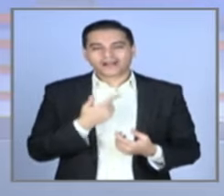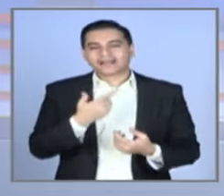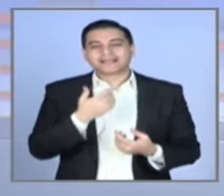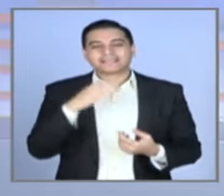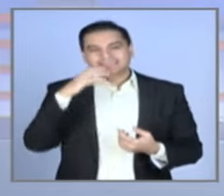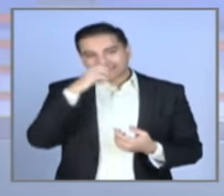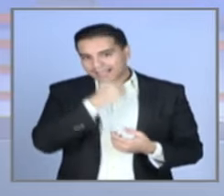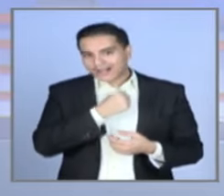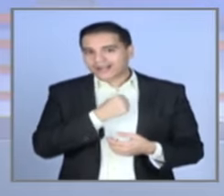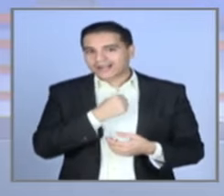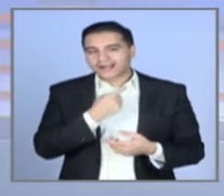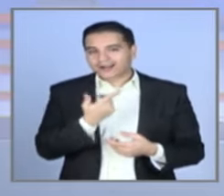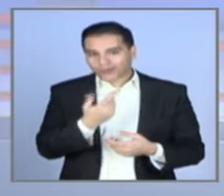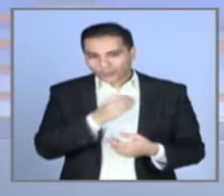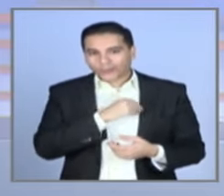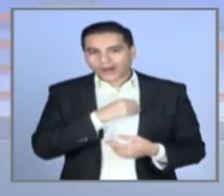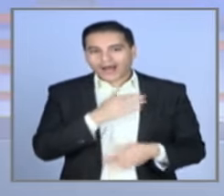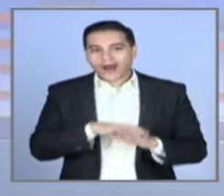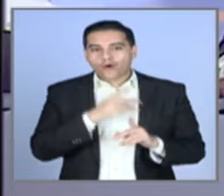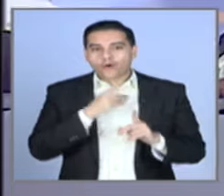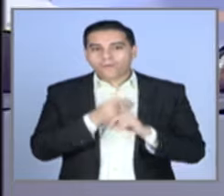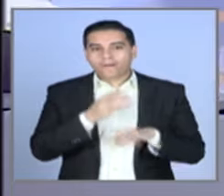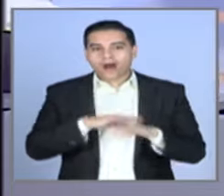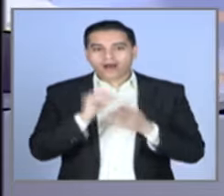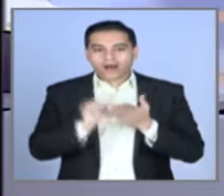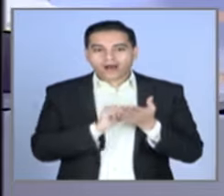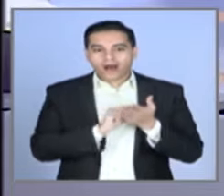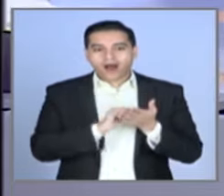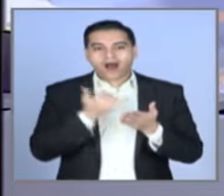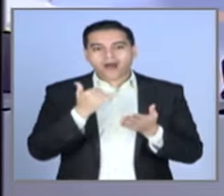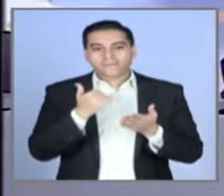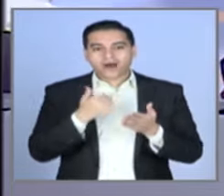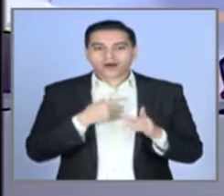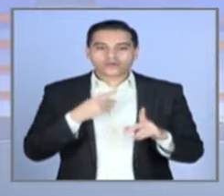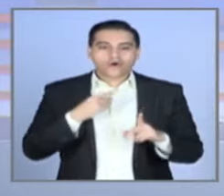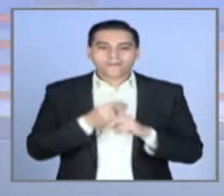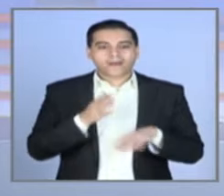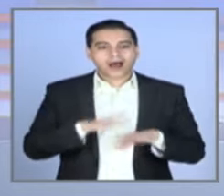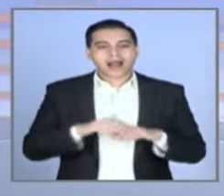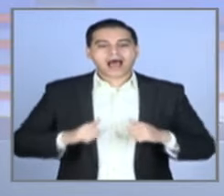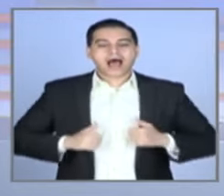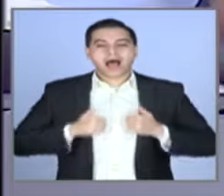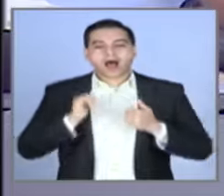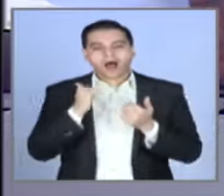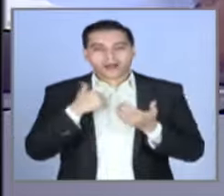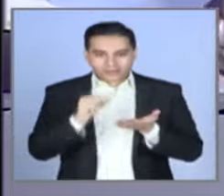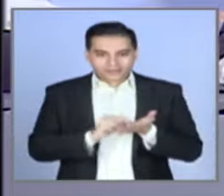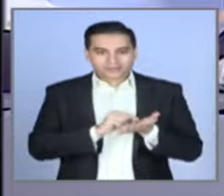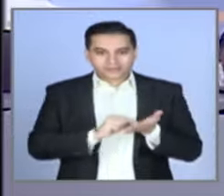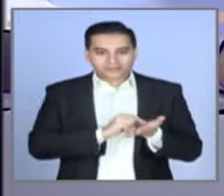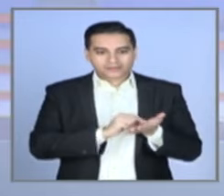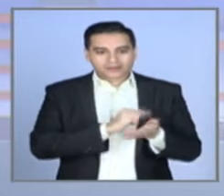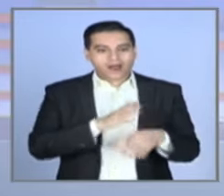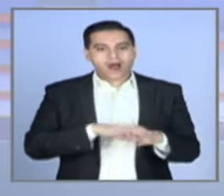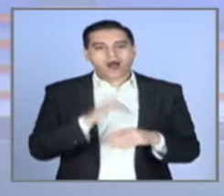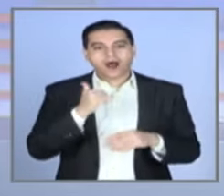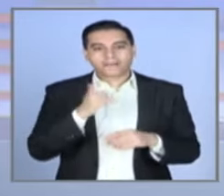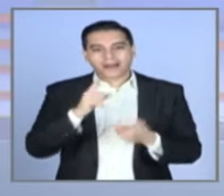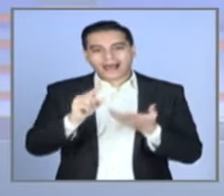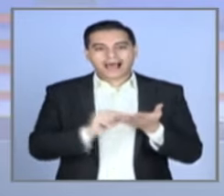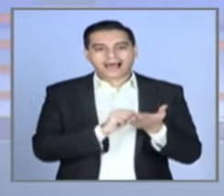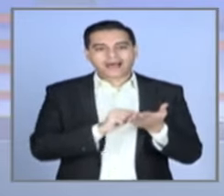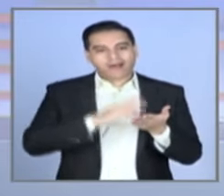سر اهتمامك بالخط العربي؟ الدم كله بيجري في الخط العربي فعلاً؟ أنا طول النهار والليل إيه على الخط العربي. يعني لو